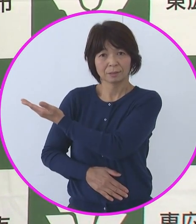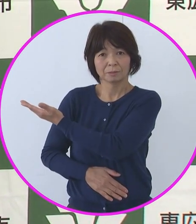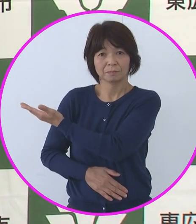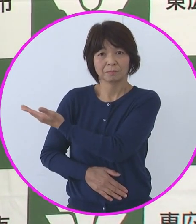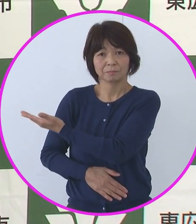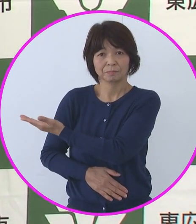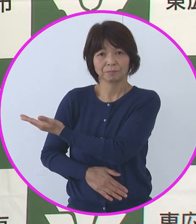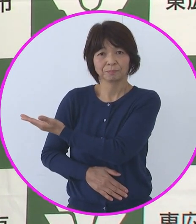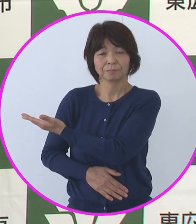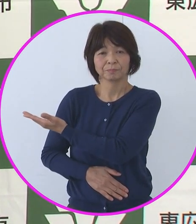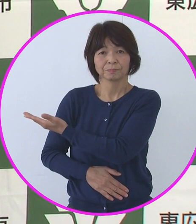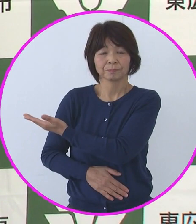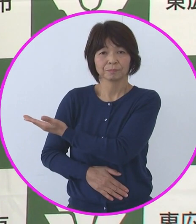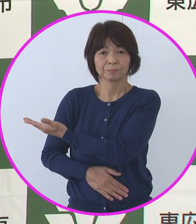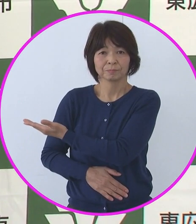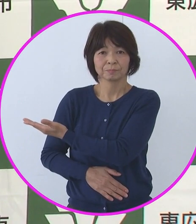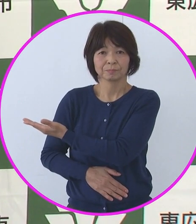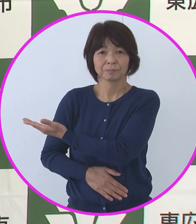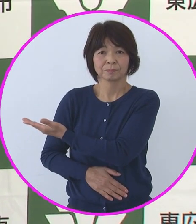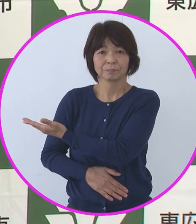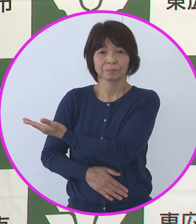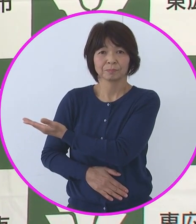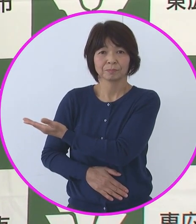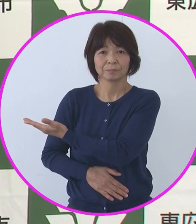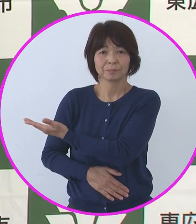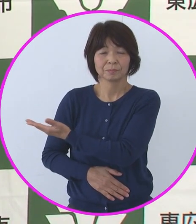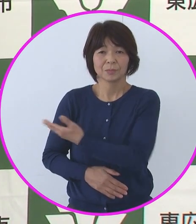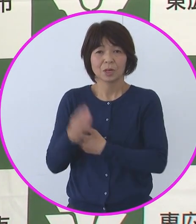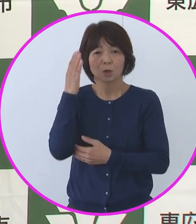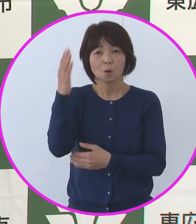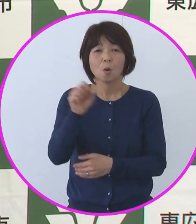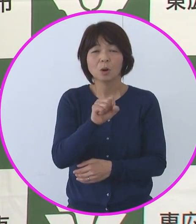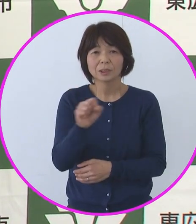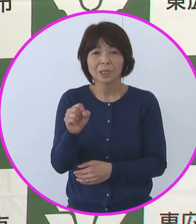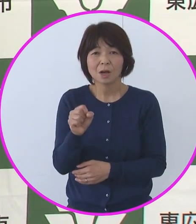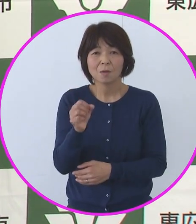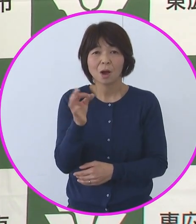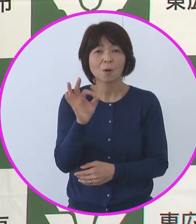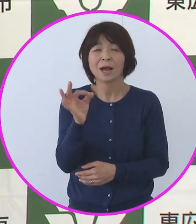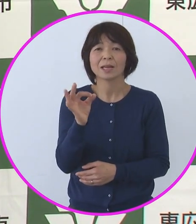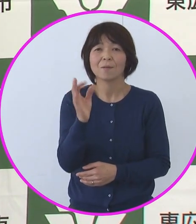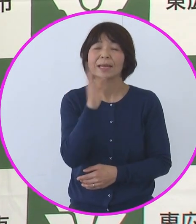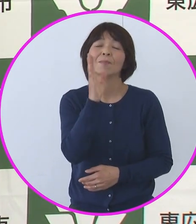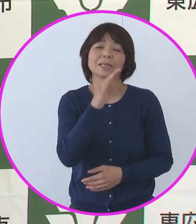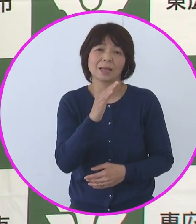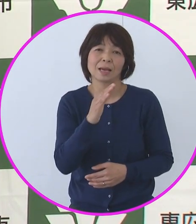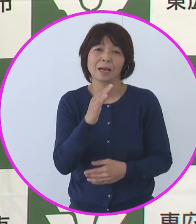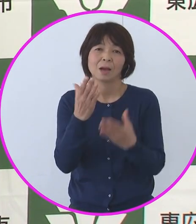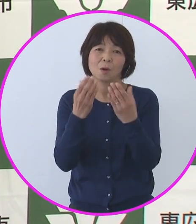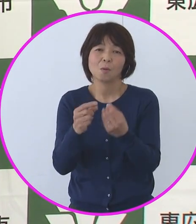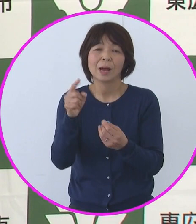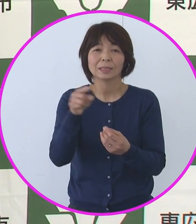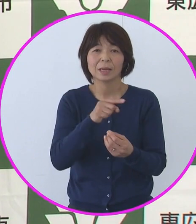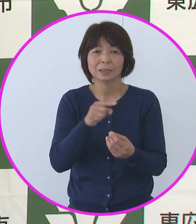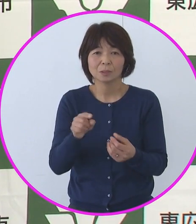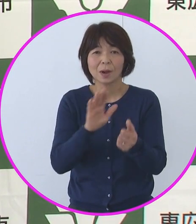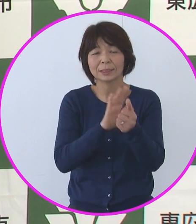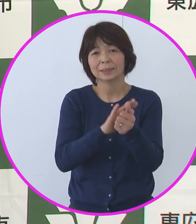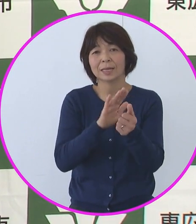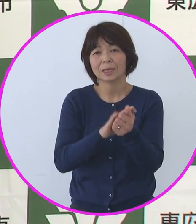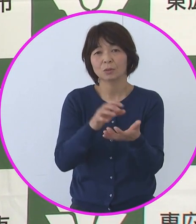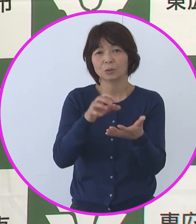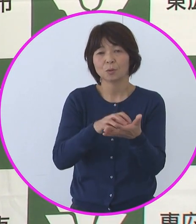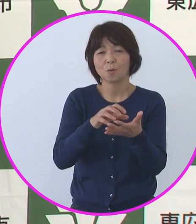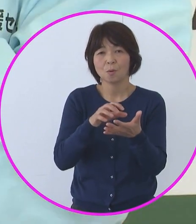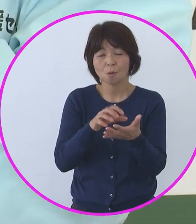082-420-0984 まで申し込みをお願いします。受講は無料で、講座を修了した方には認知症を支援するサポー